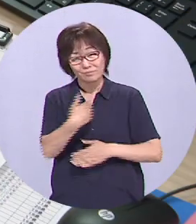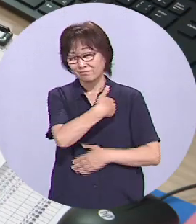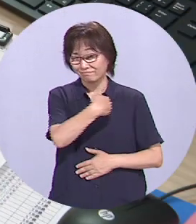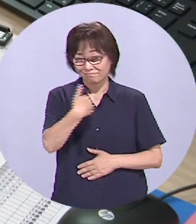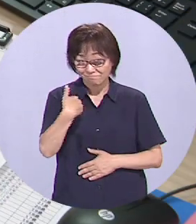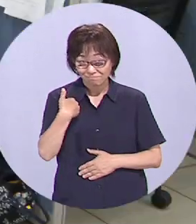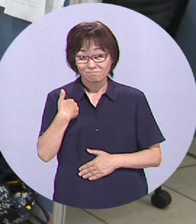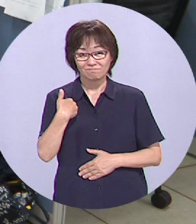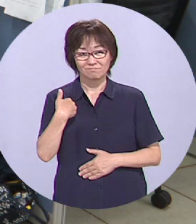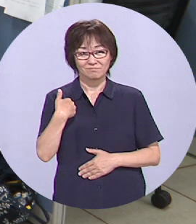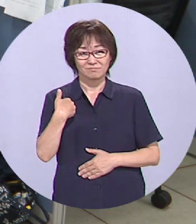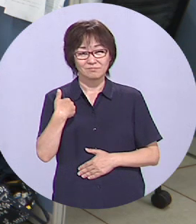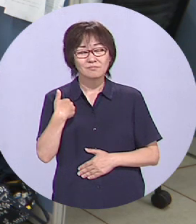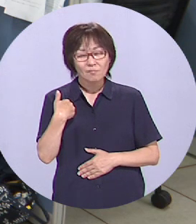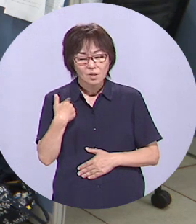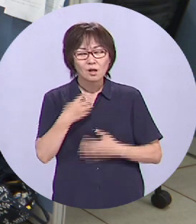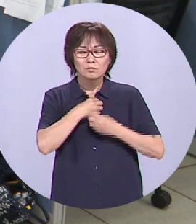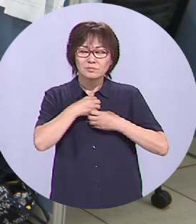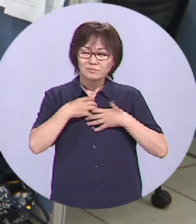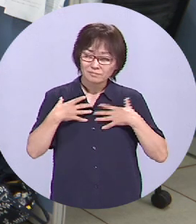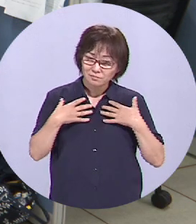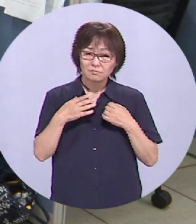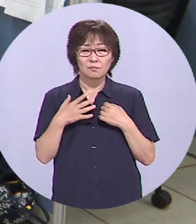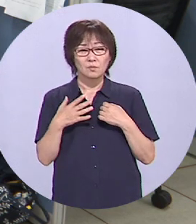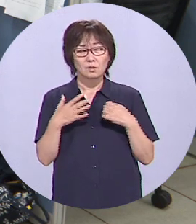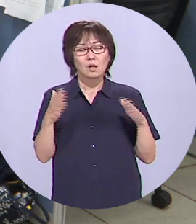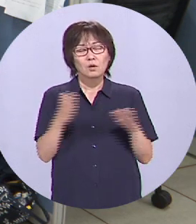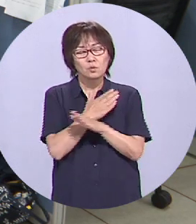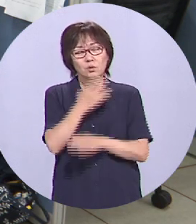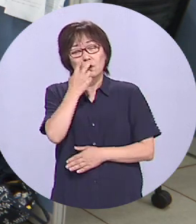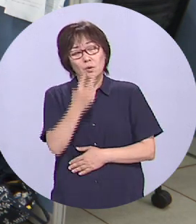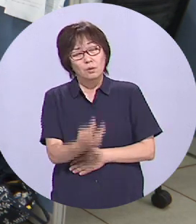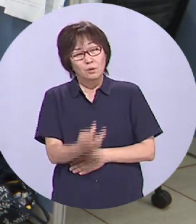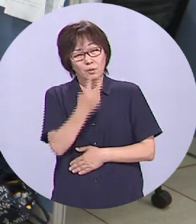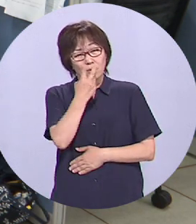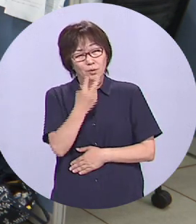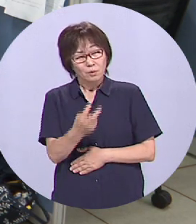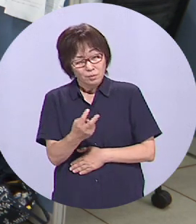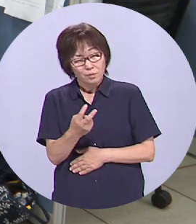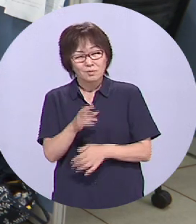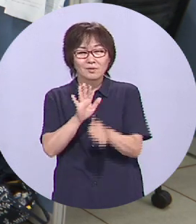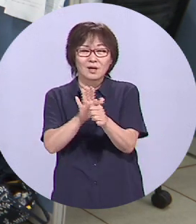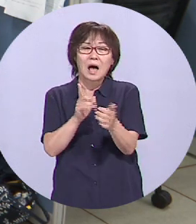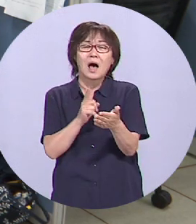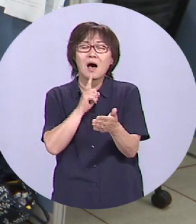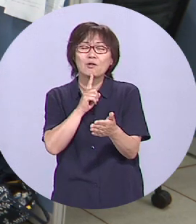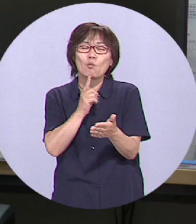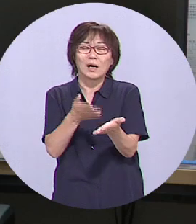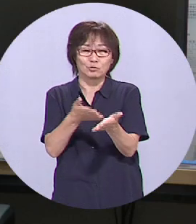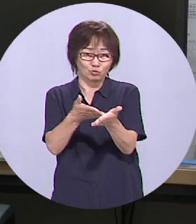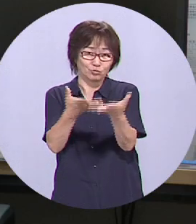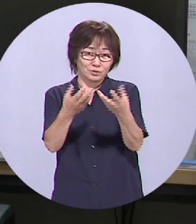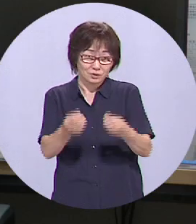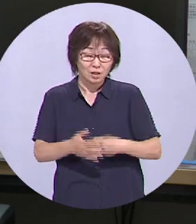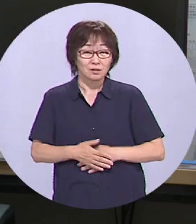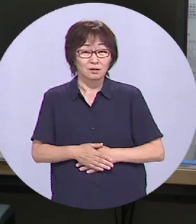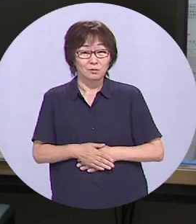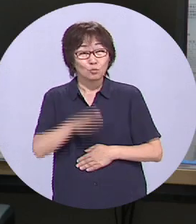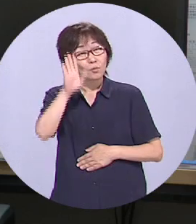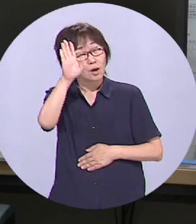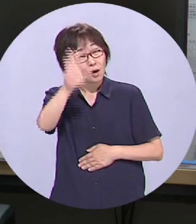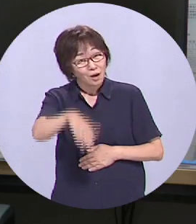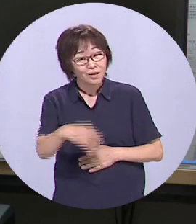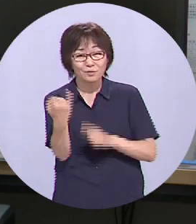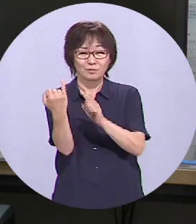説明し、衣類を緩めゆっくり呼吸をしましょうというアドバイスをいたしました。後日その